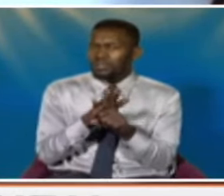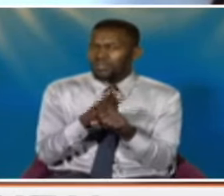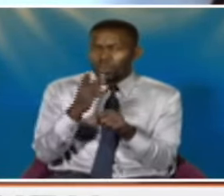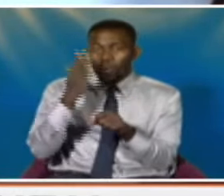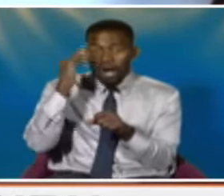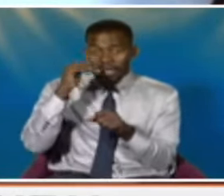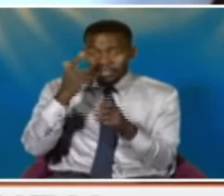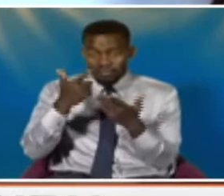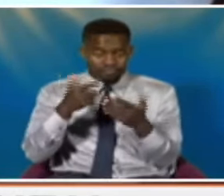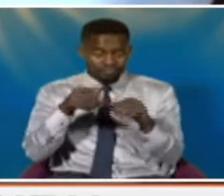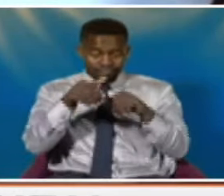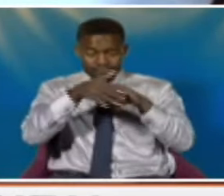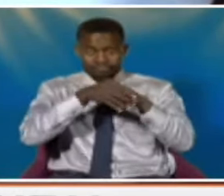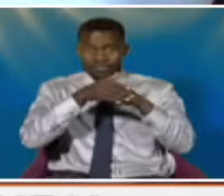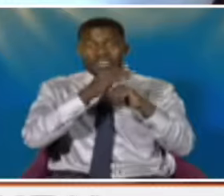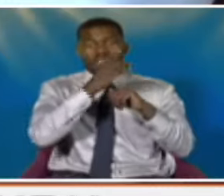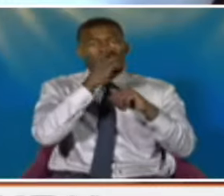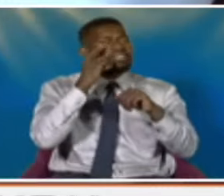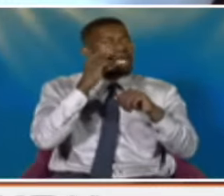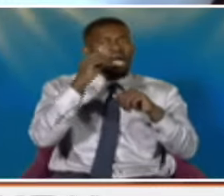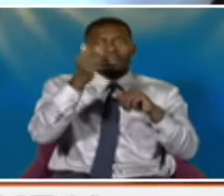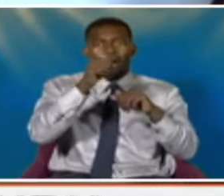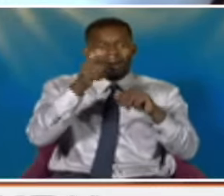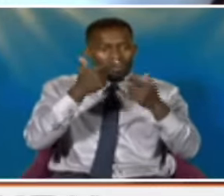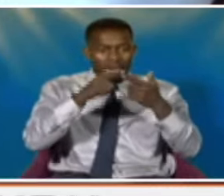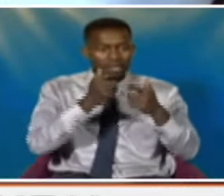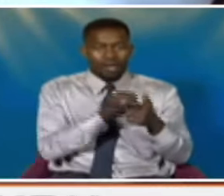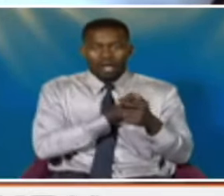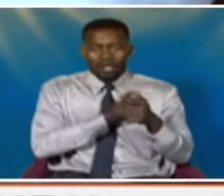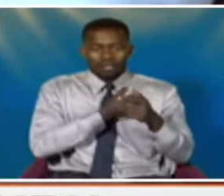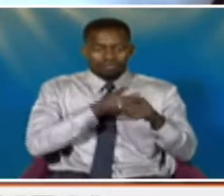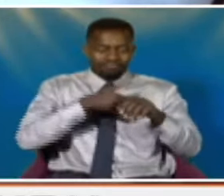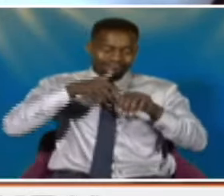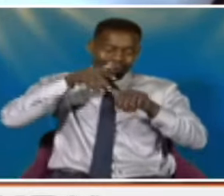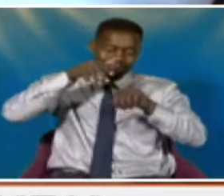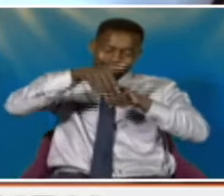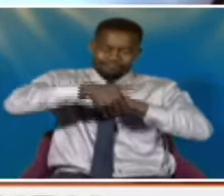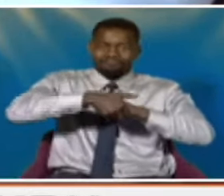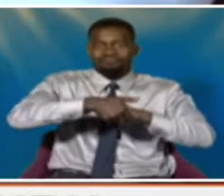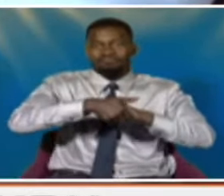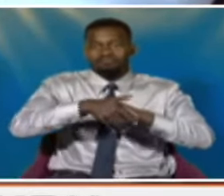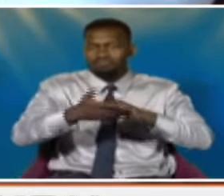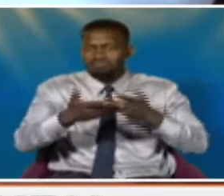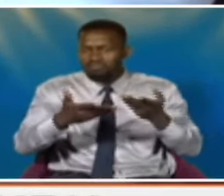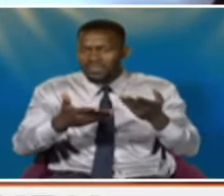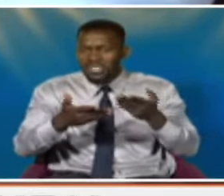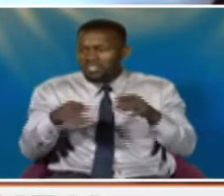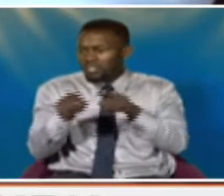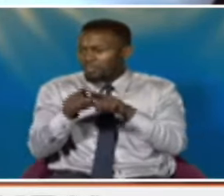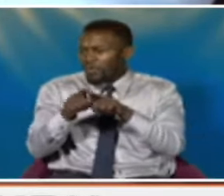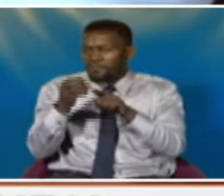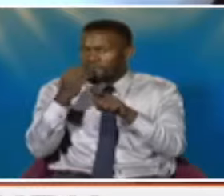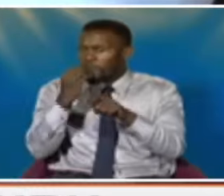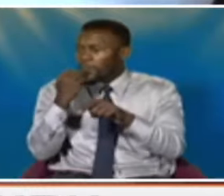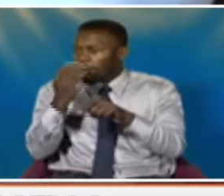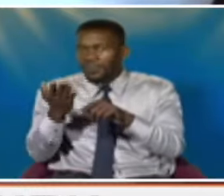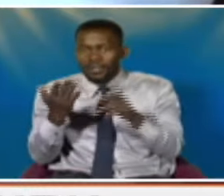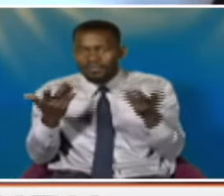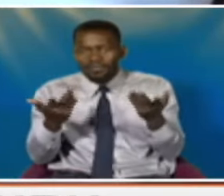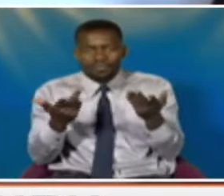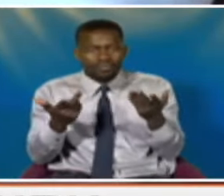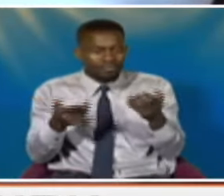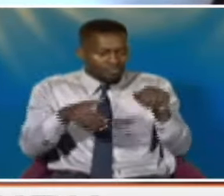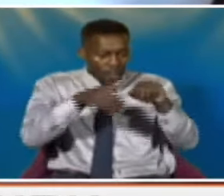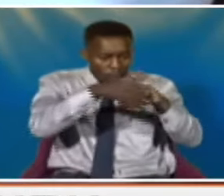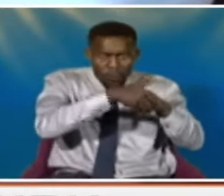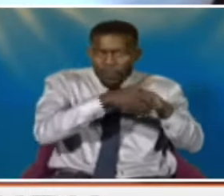zijakauka. Most of the time people are weighing between chakula na pads, so they choose food over the pads. So we are asking the stakeholders pamoja